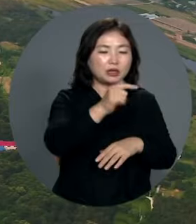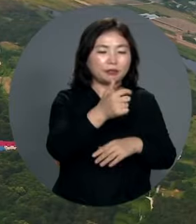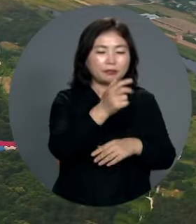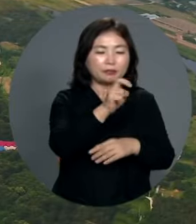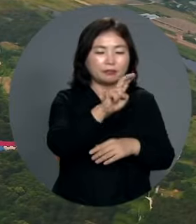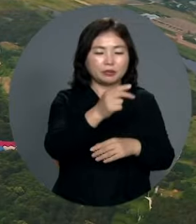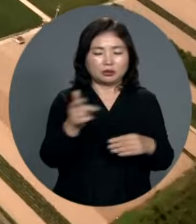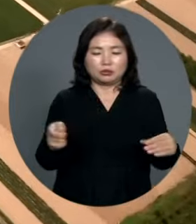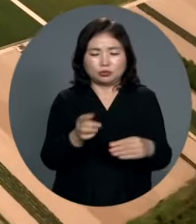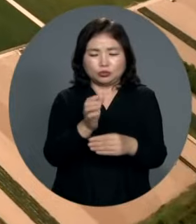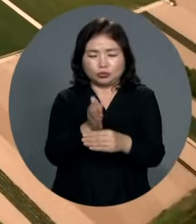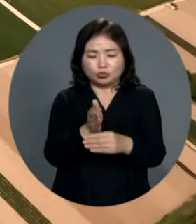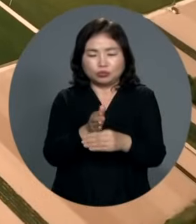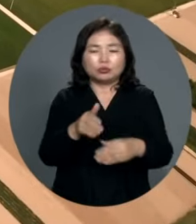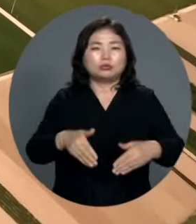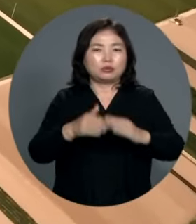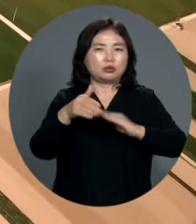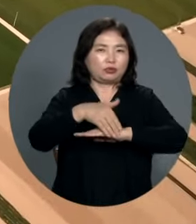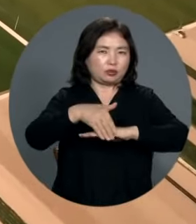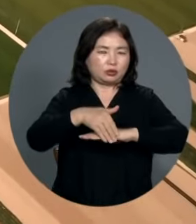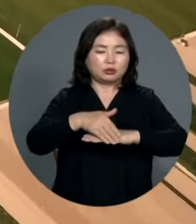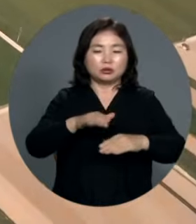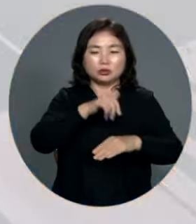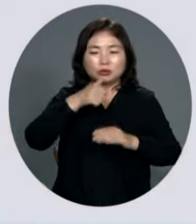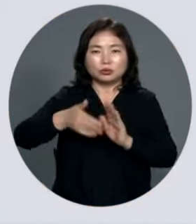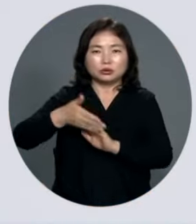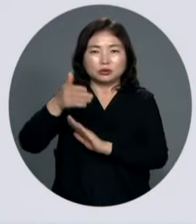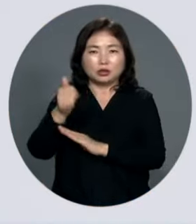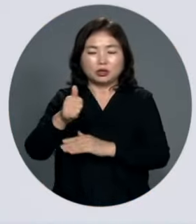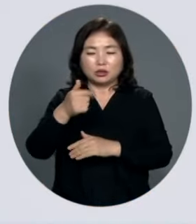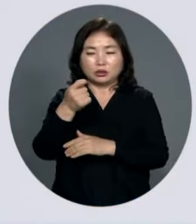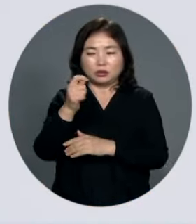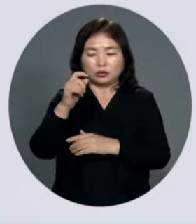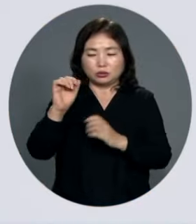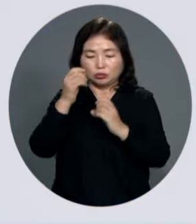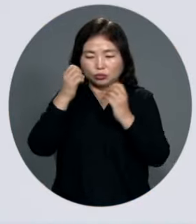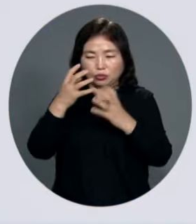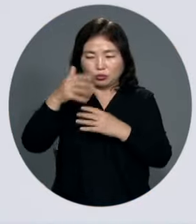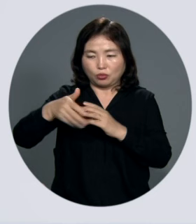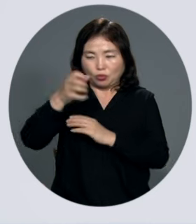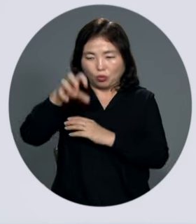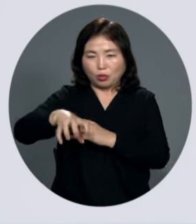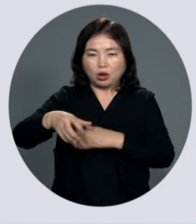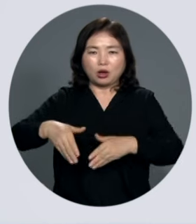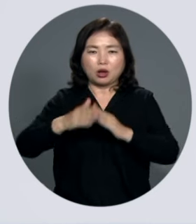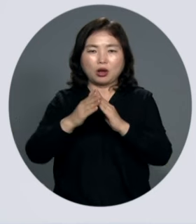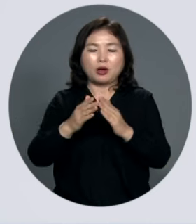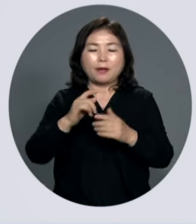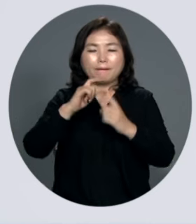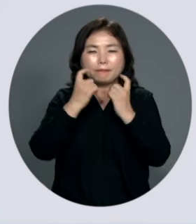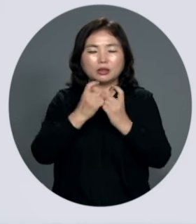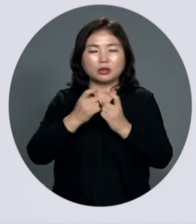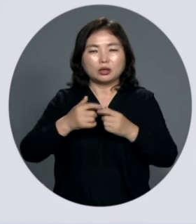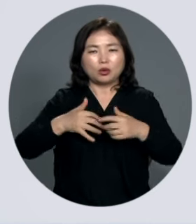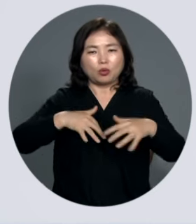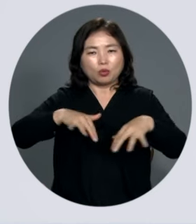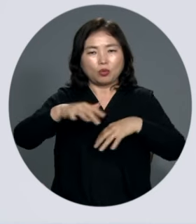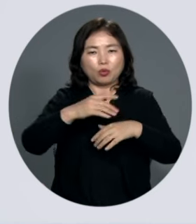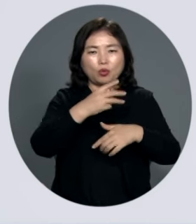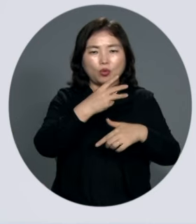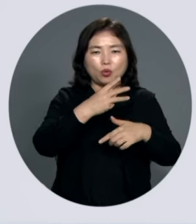건설될 예정이었습니다 이어 홍시은 티켓 신공 공동합의문에 민간공항 터미널은